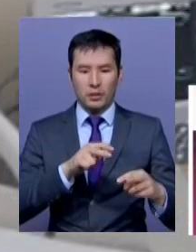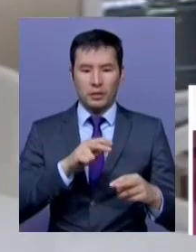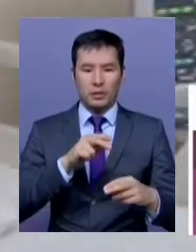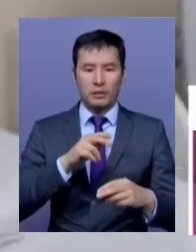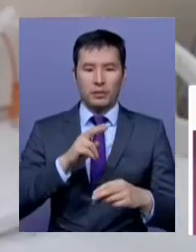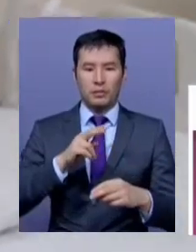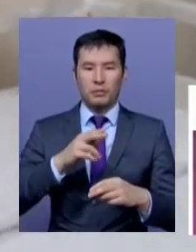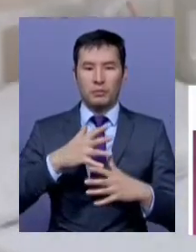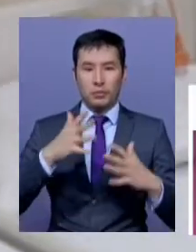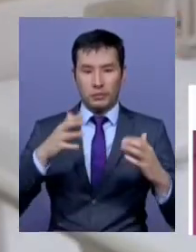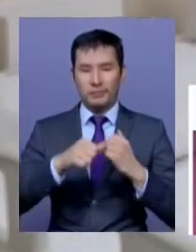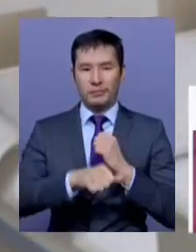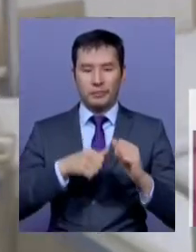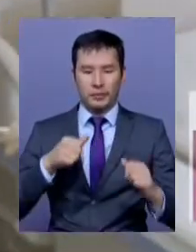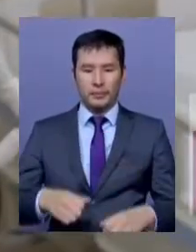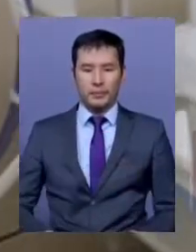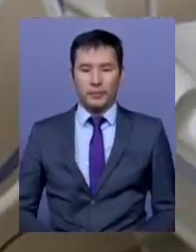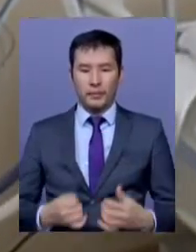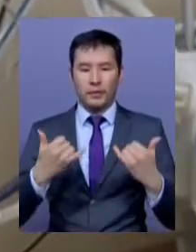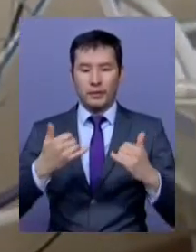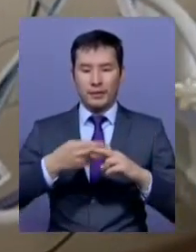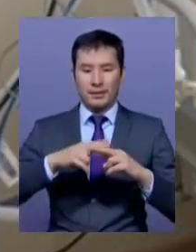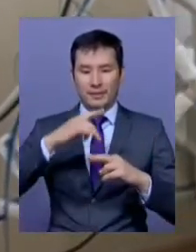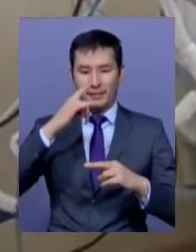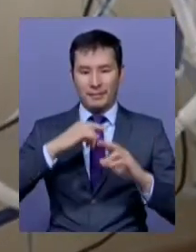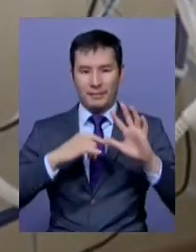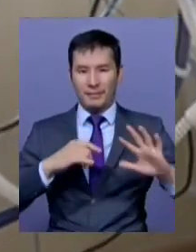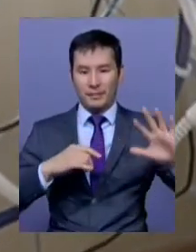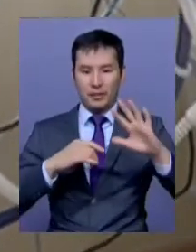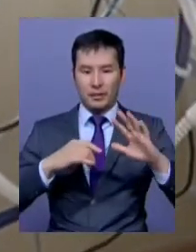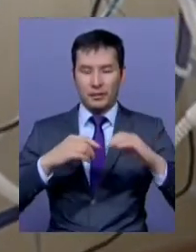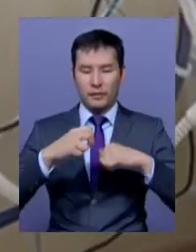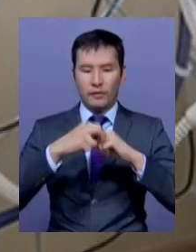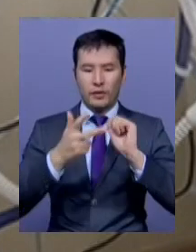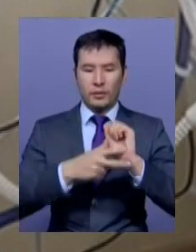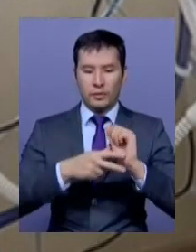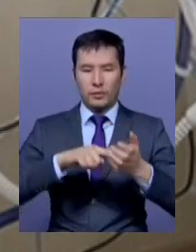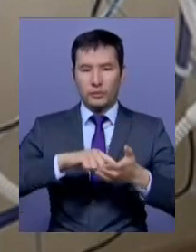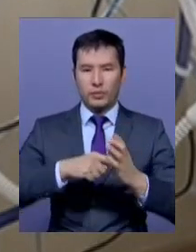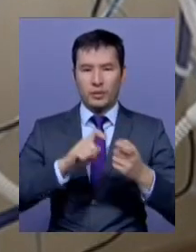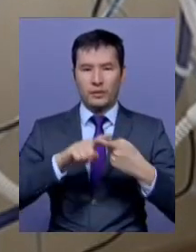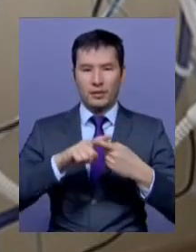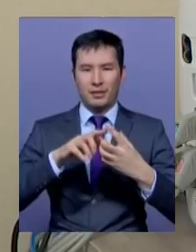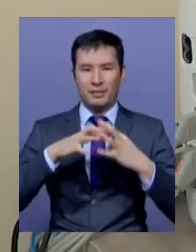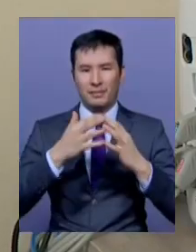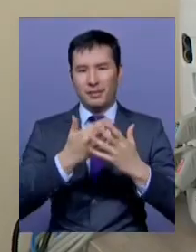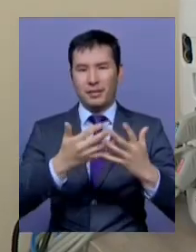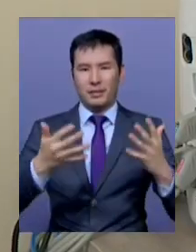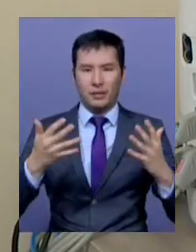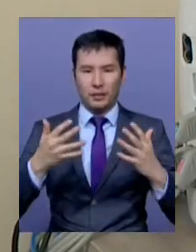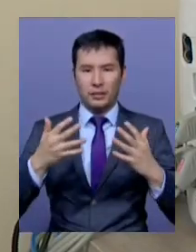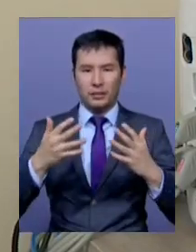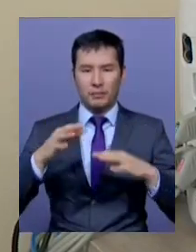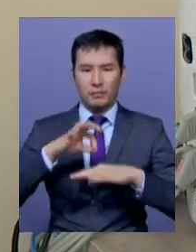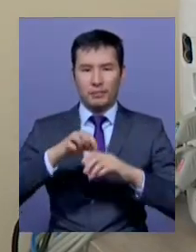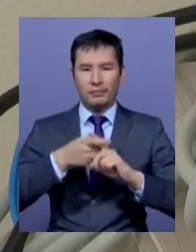пациенттерге барлық медициналық көмек көрсетіледі. Бұл әдіс инфекцияның өзге адамдарға шығып кетпеуі үшін жасалған. Мұндағы әр